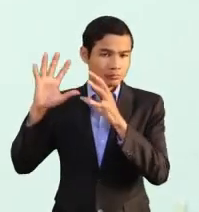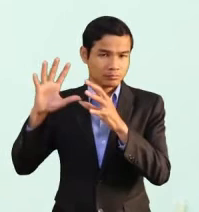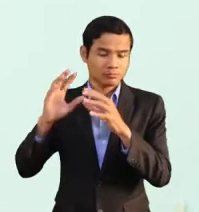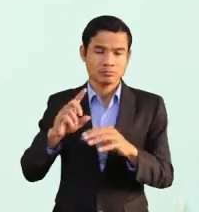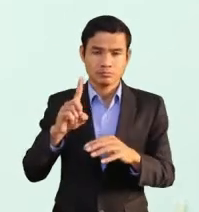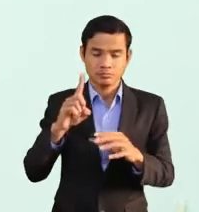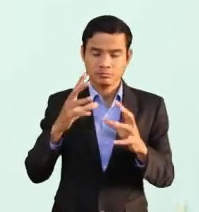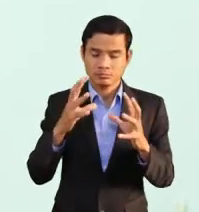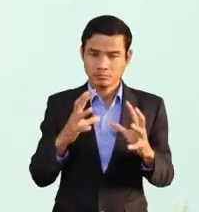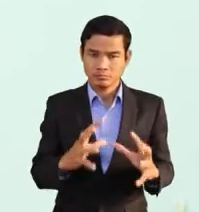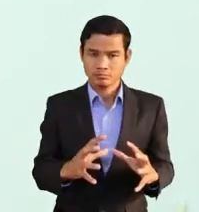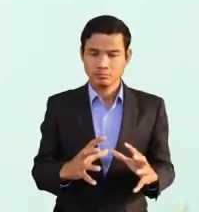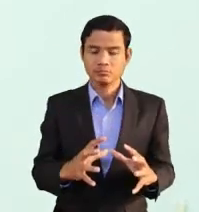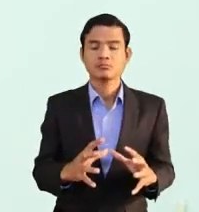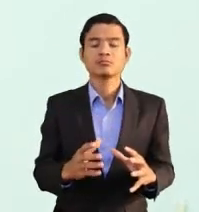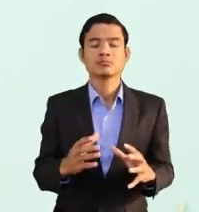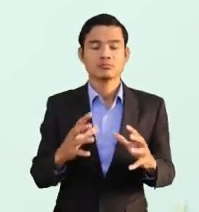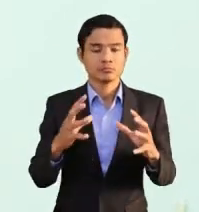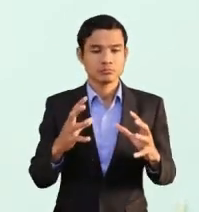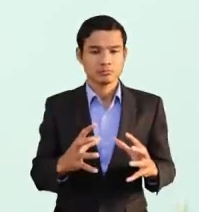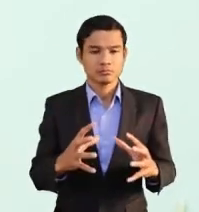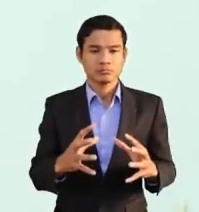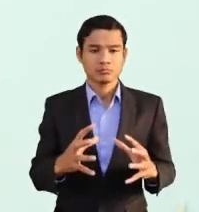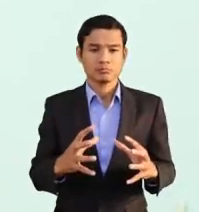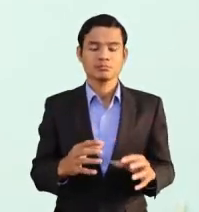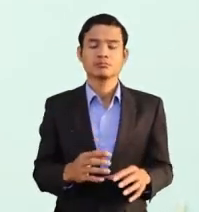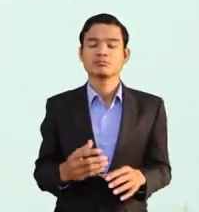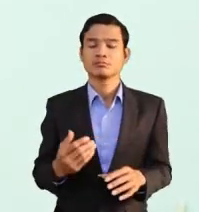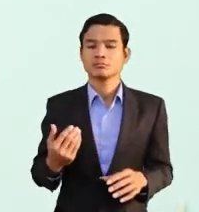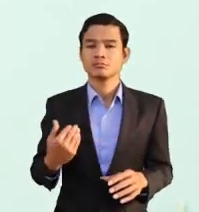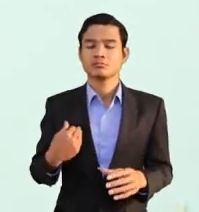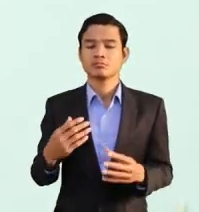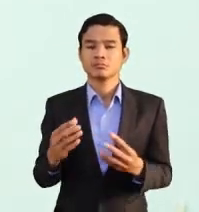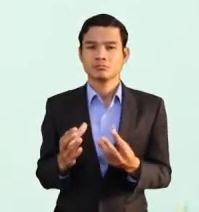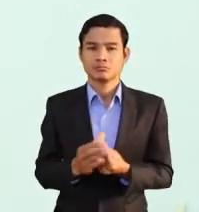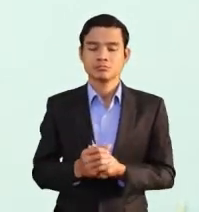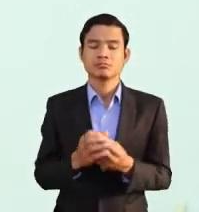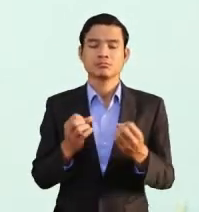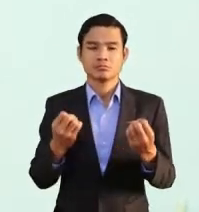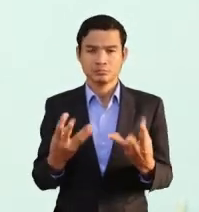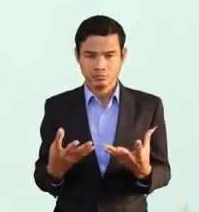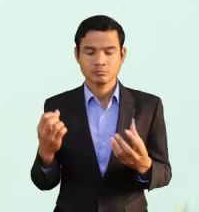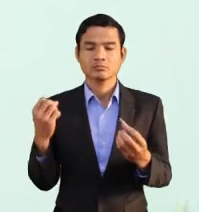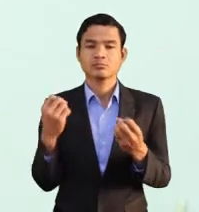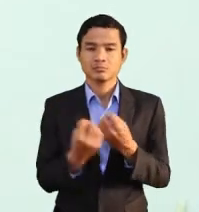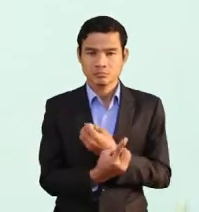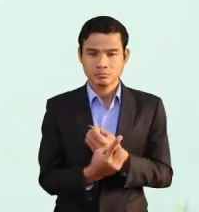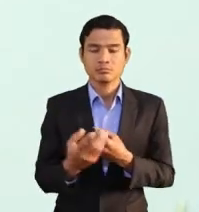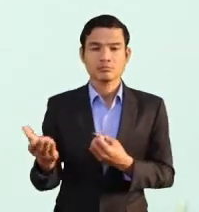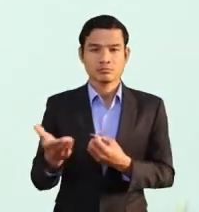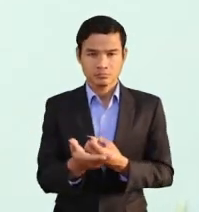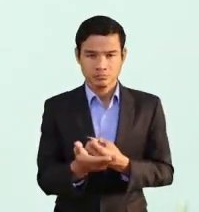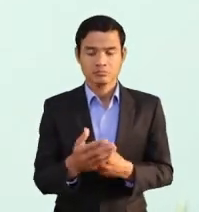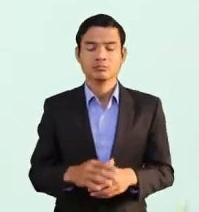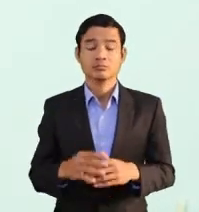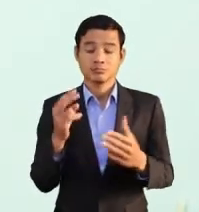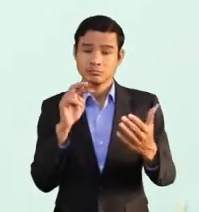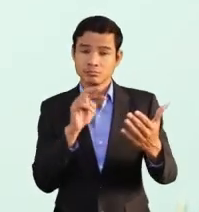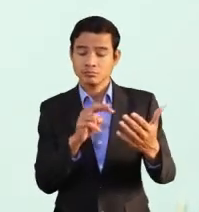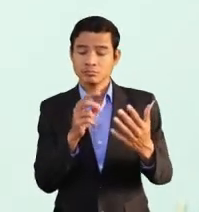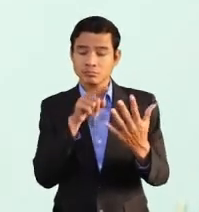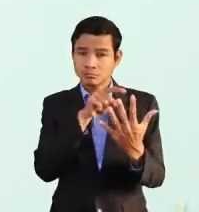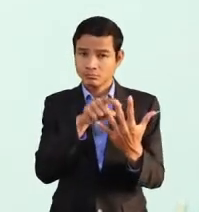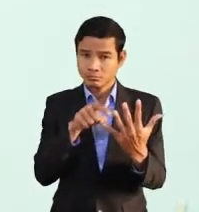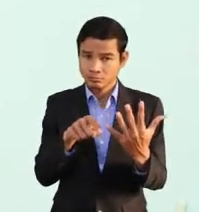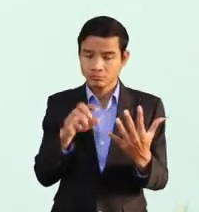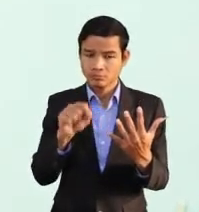mùi thầy tiết nè miên chẩm nuôn bọn màn phải miên chẩm nuôn bọn màn